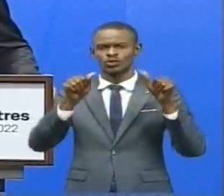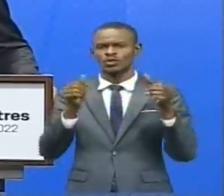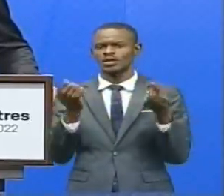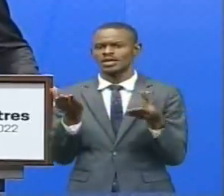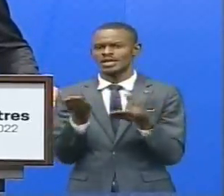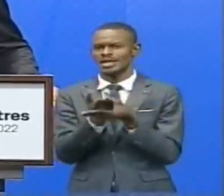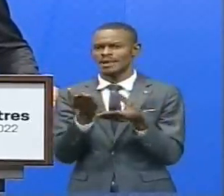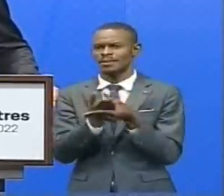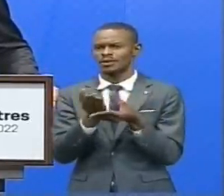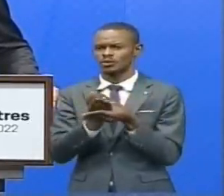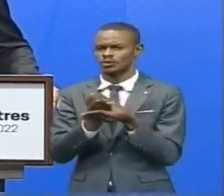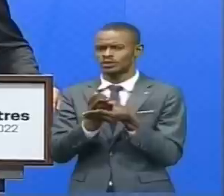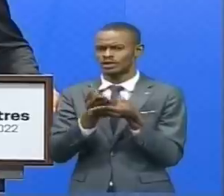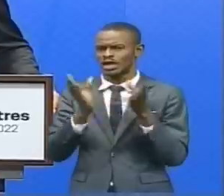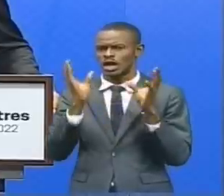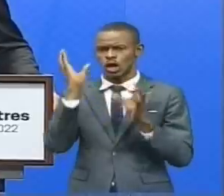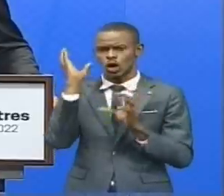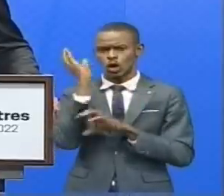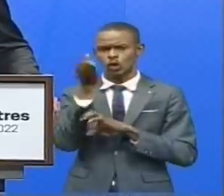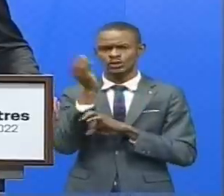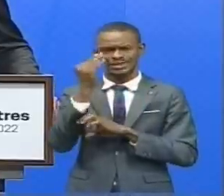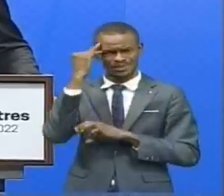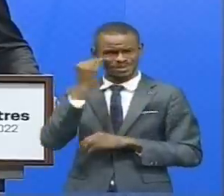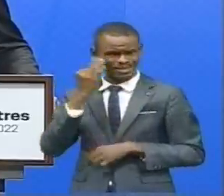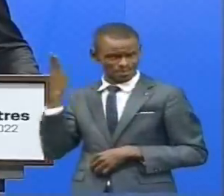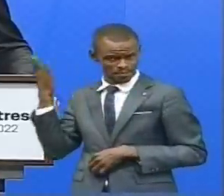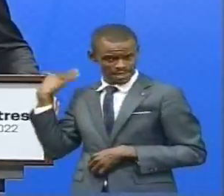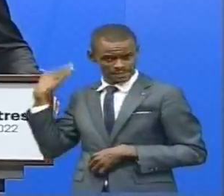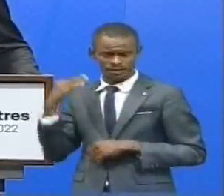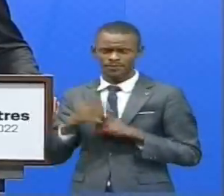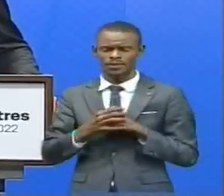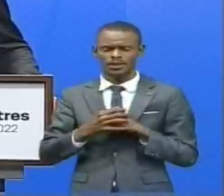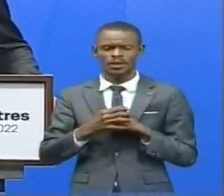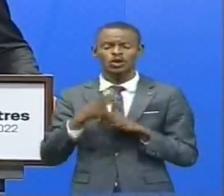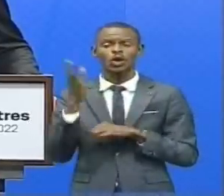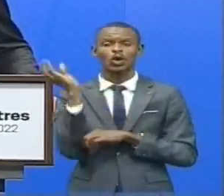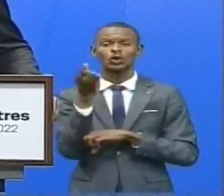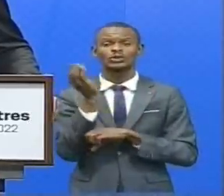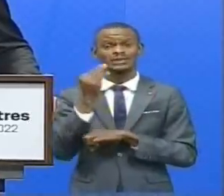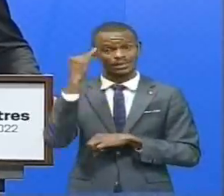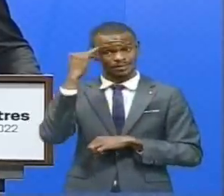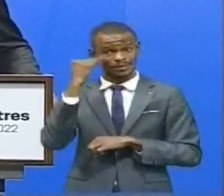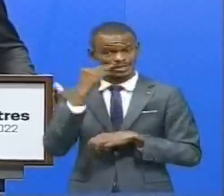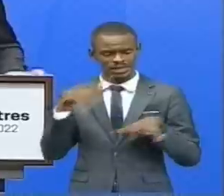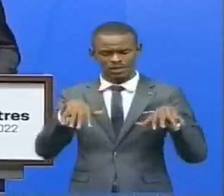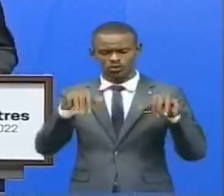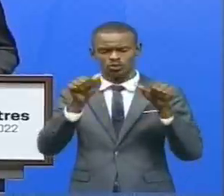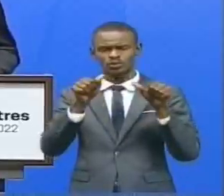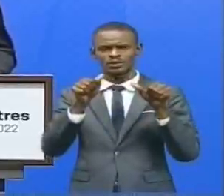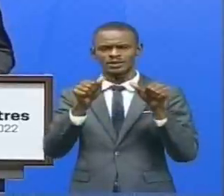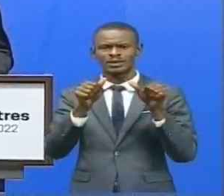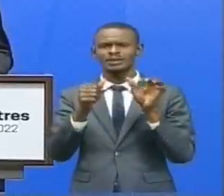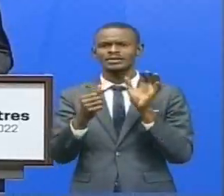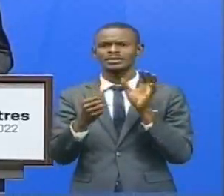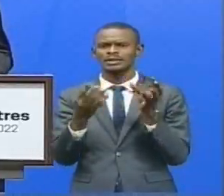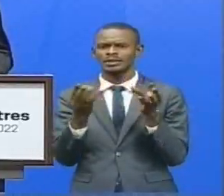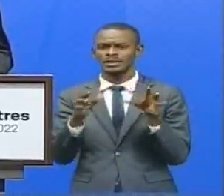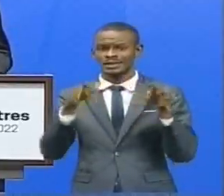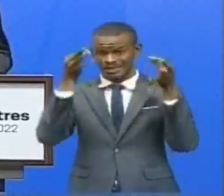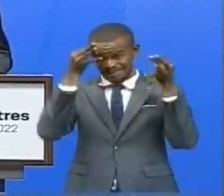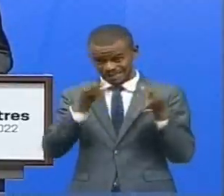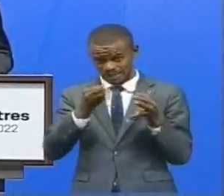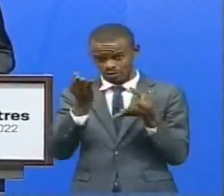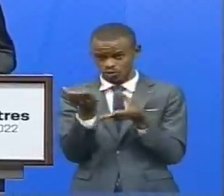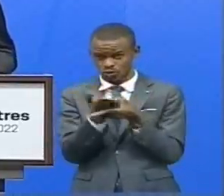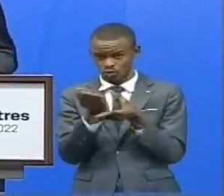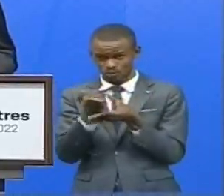Conseil de ministres a adopté le relevé des décisions prises lors de la 67e réunion tenue le vendredi 2 septembre